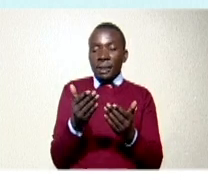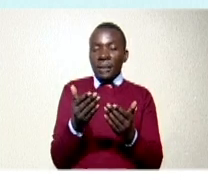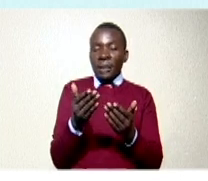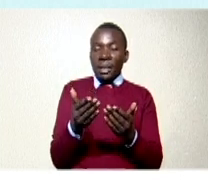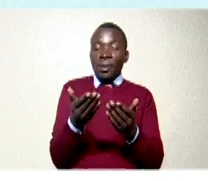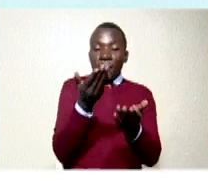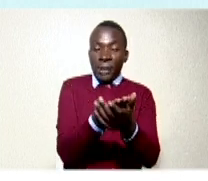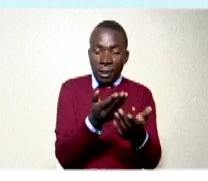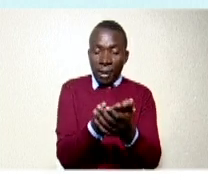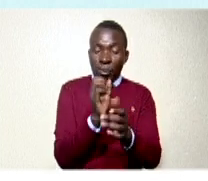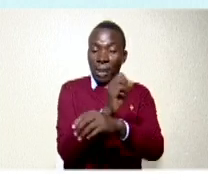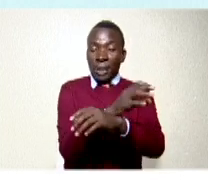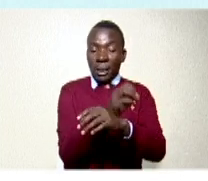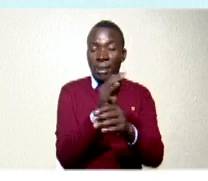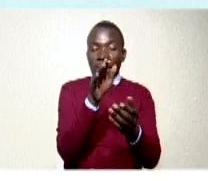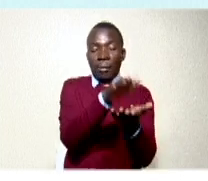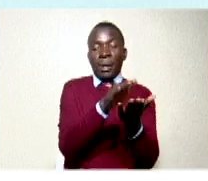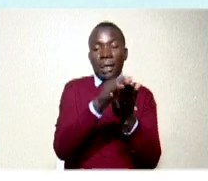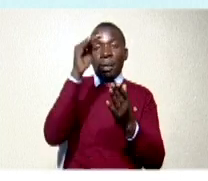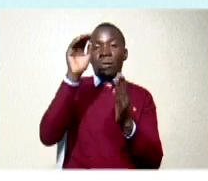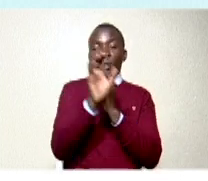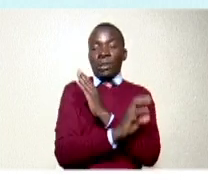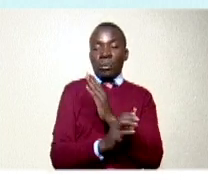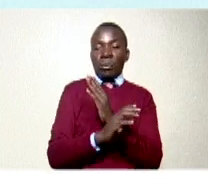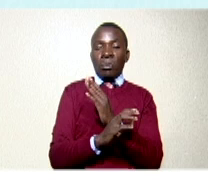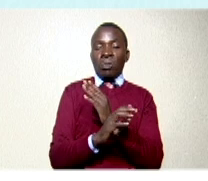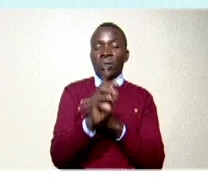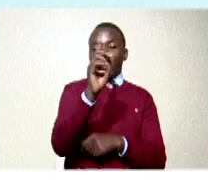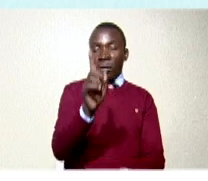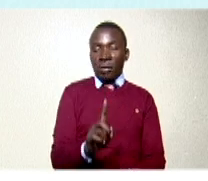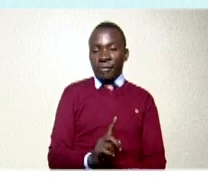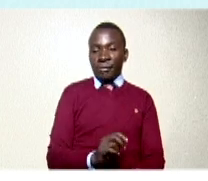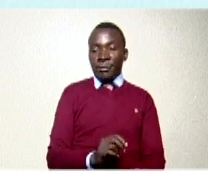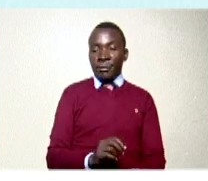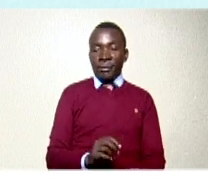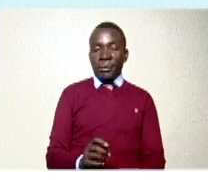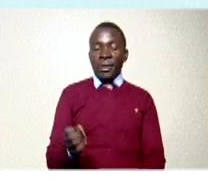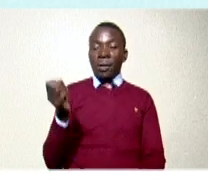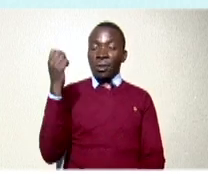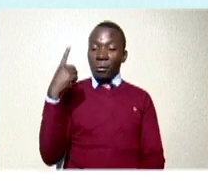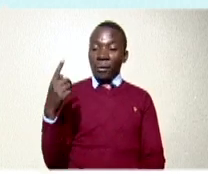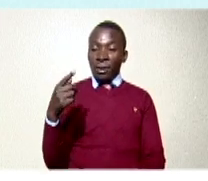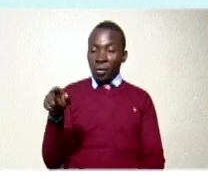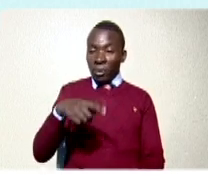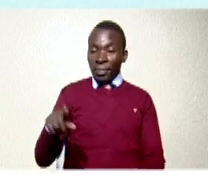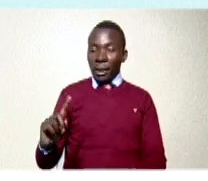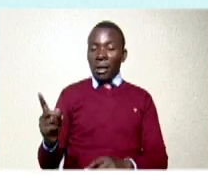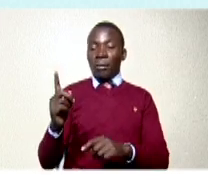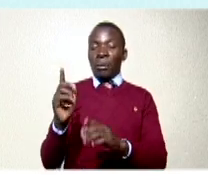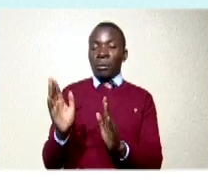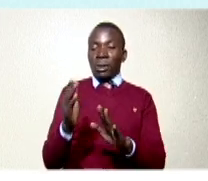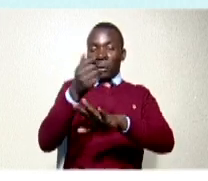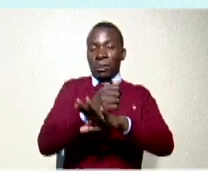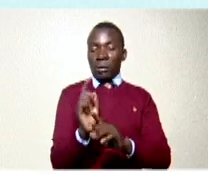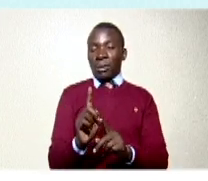bibagisha inama nk'abanyi nkuru y'igihugu nimwe mugena amafaranga ntabwo tugena urumva kiriya ni igiciro ku bucuruzi bwa serivisi z'imari